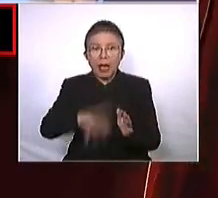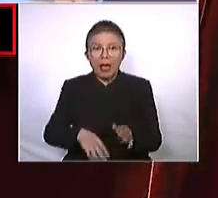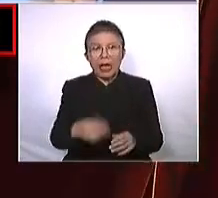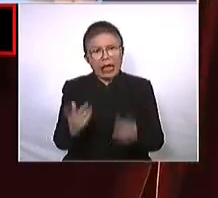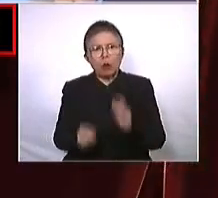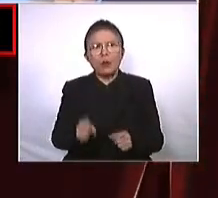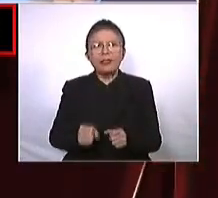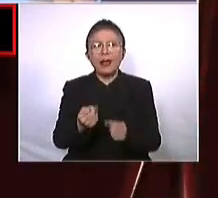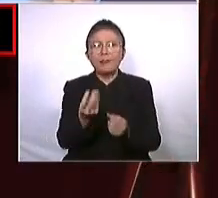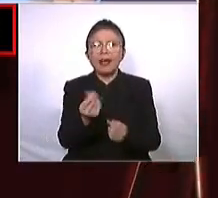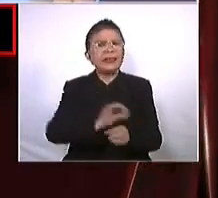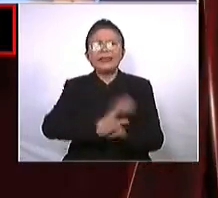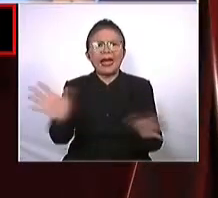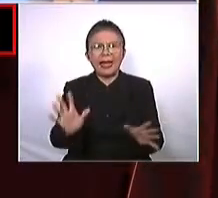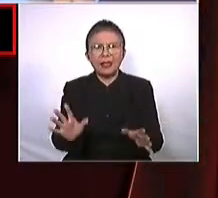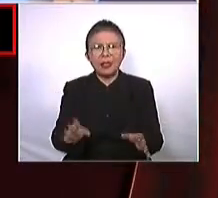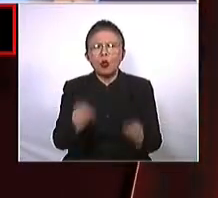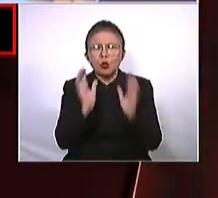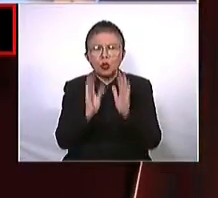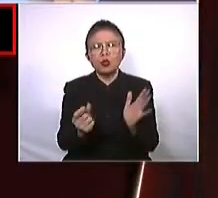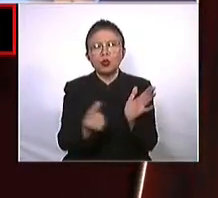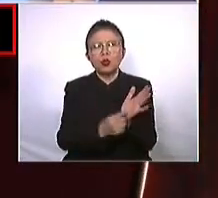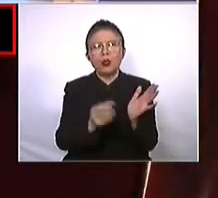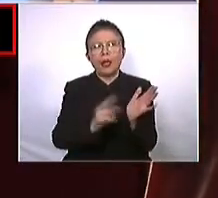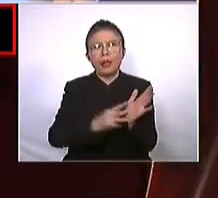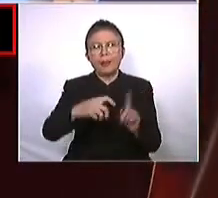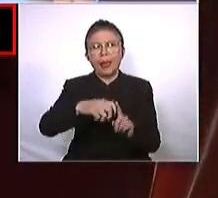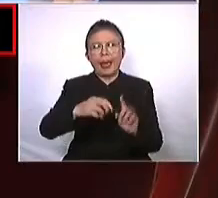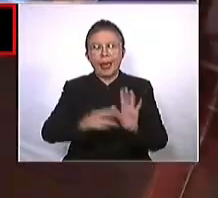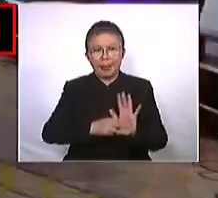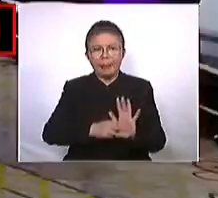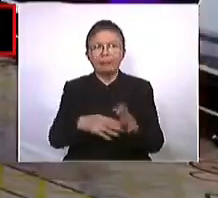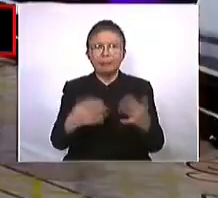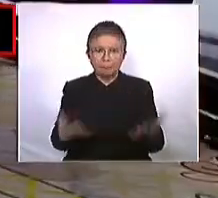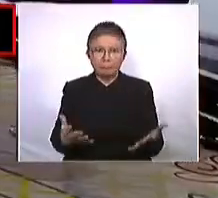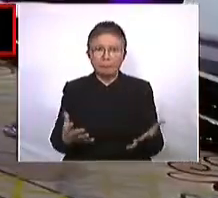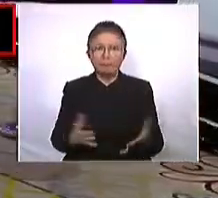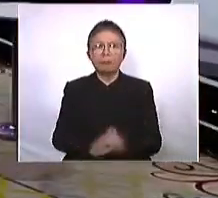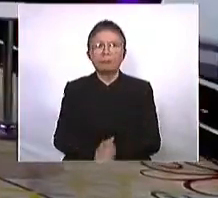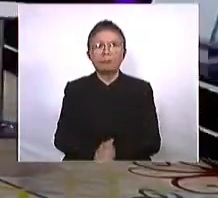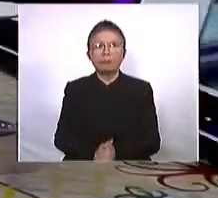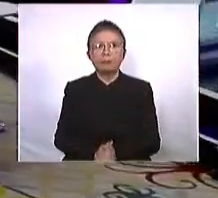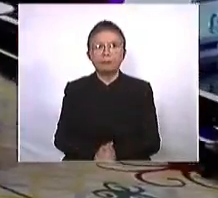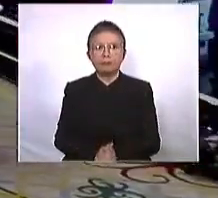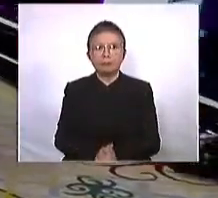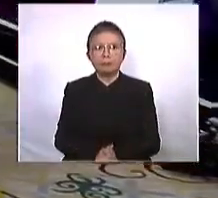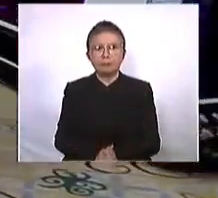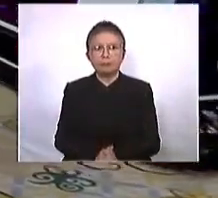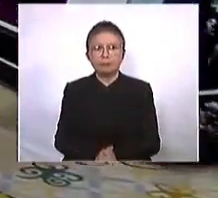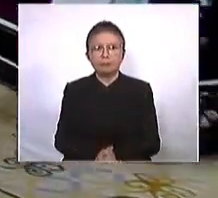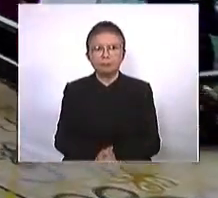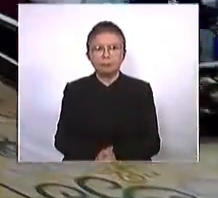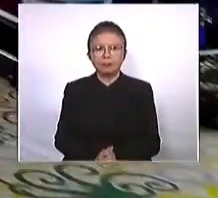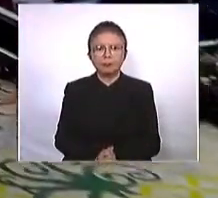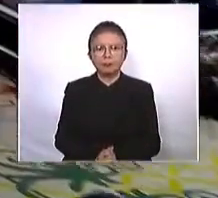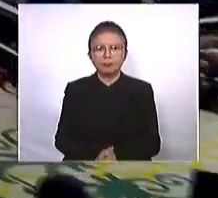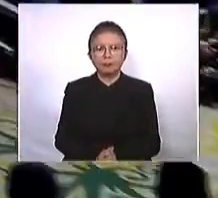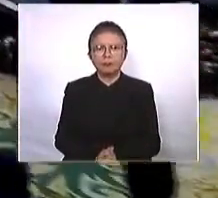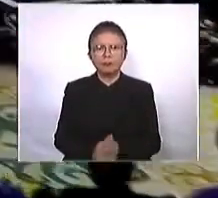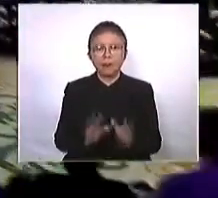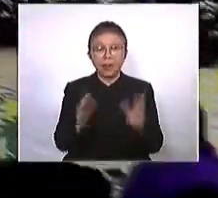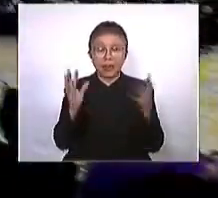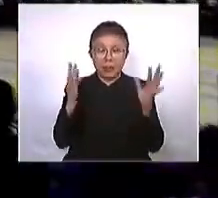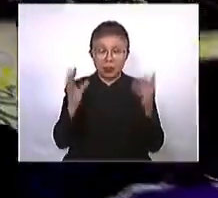gratis, terutama bagi UMKM kita. Habis waktunya, kita berikan aplaus terlebih dahulu kepada 3 calon